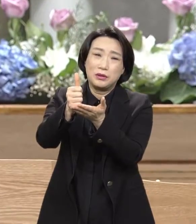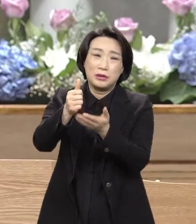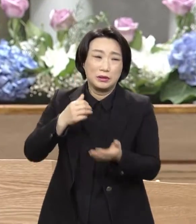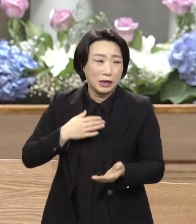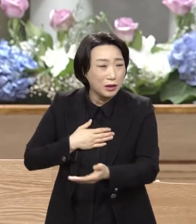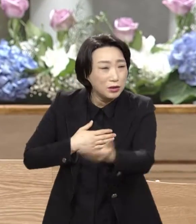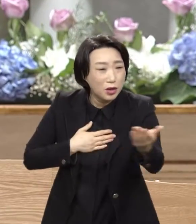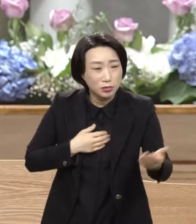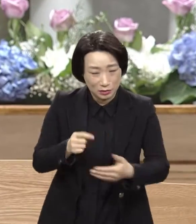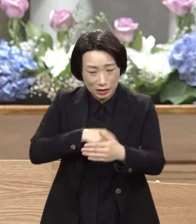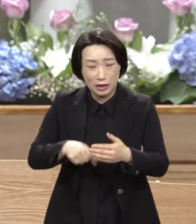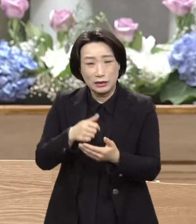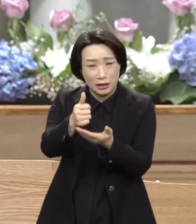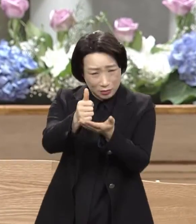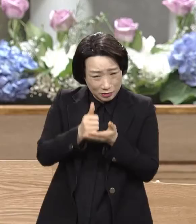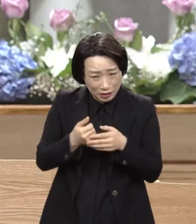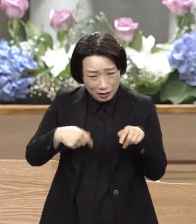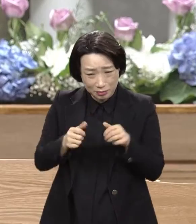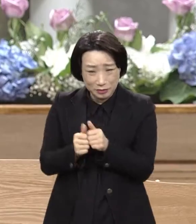여러분 안에 계셔서